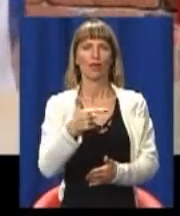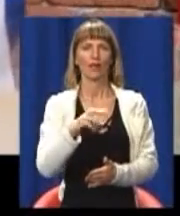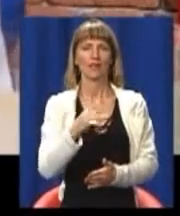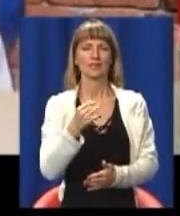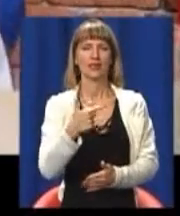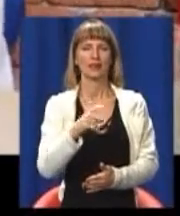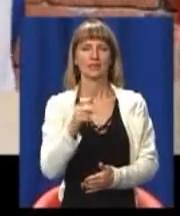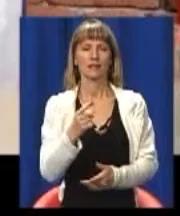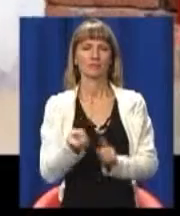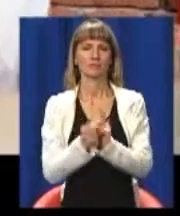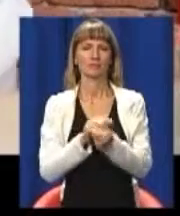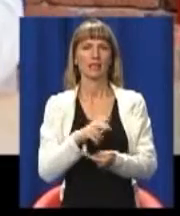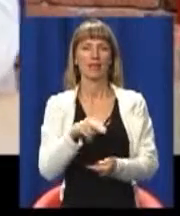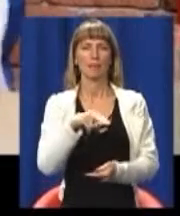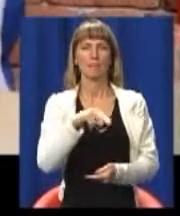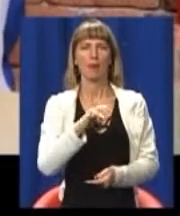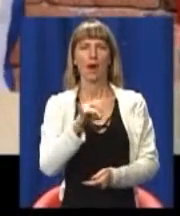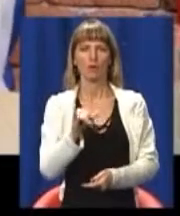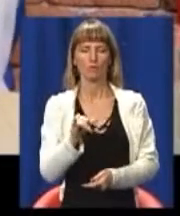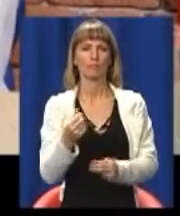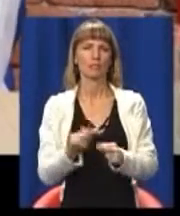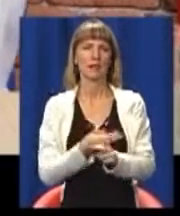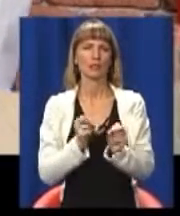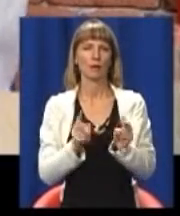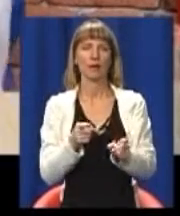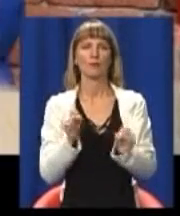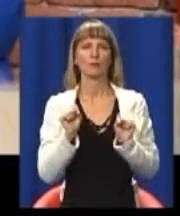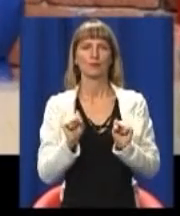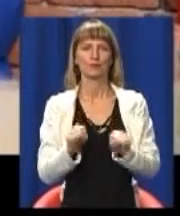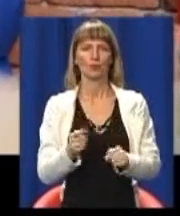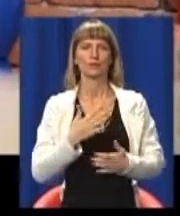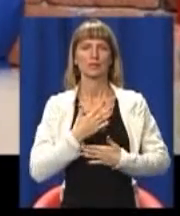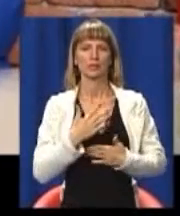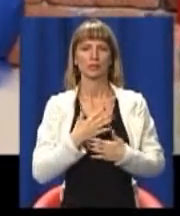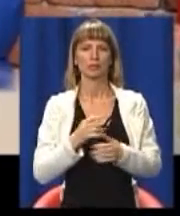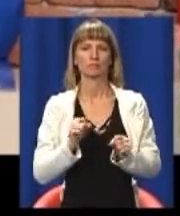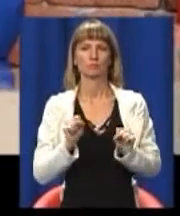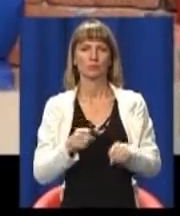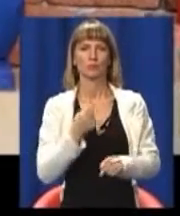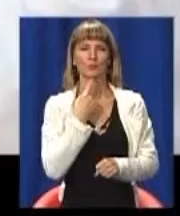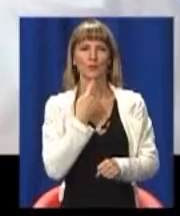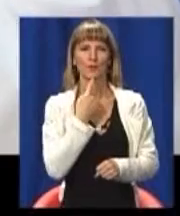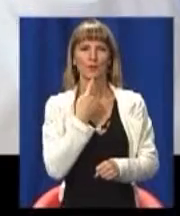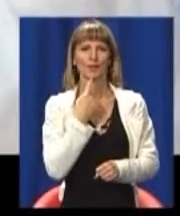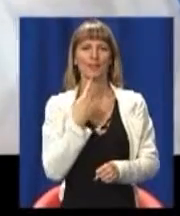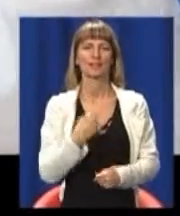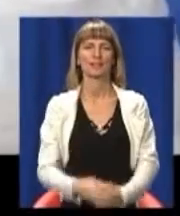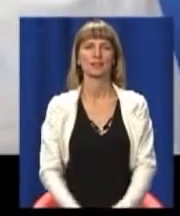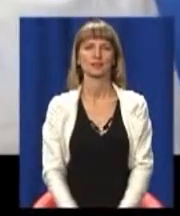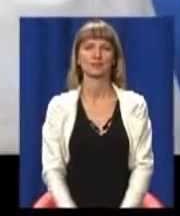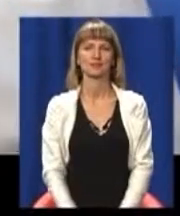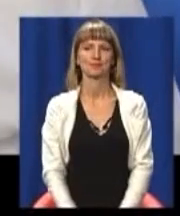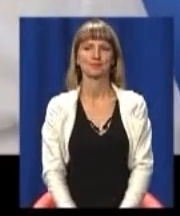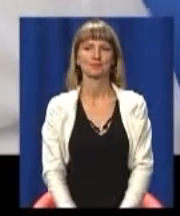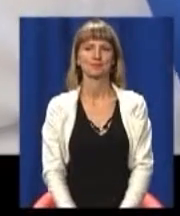піднімається і перетворюється на пару. Він цілком безпечний, його можна вдихати, можна спробувати.